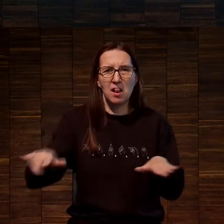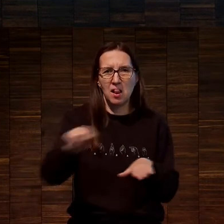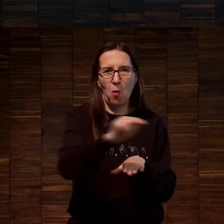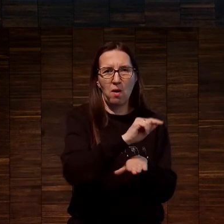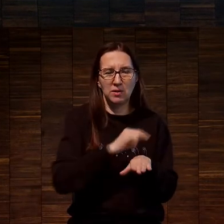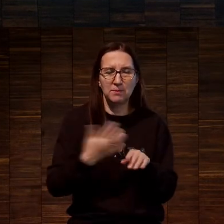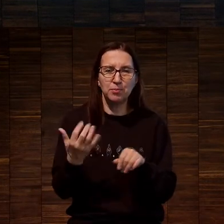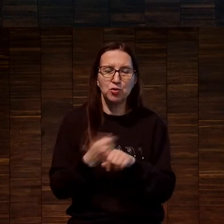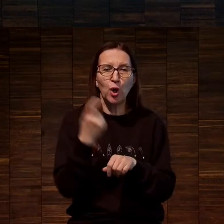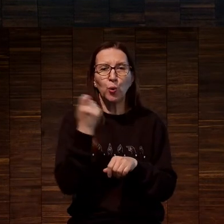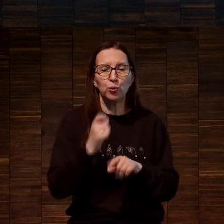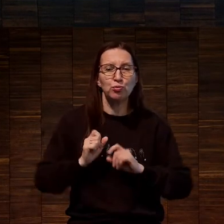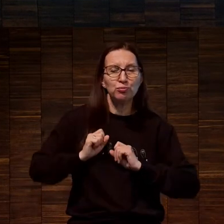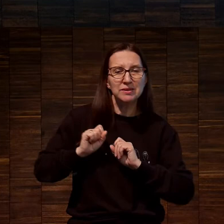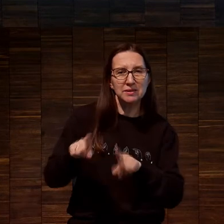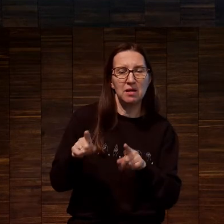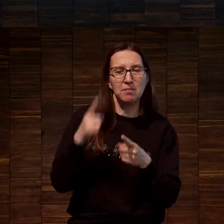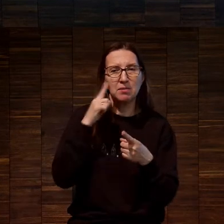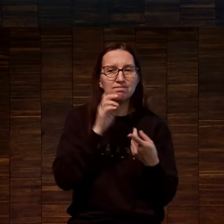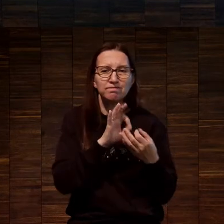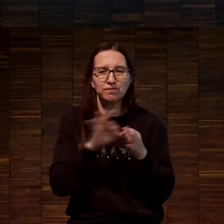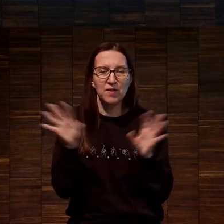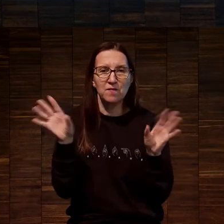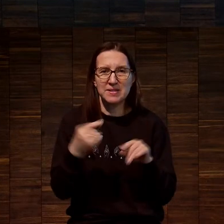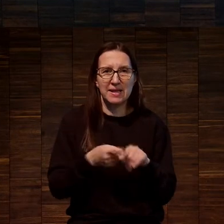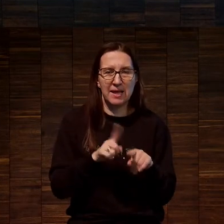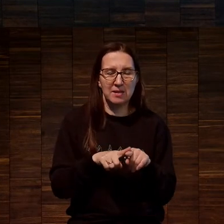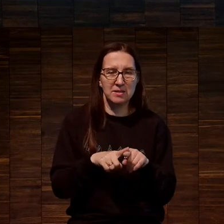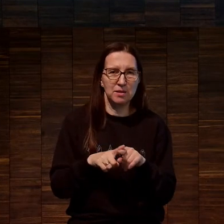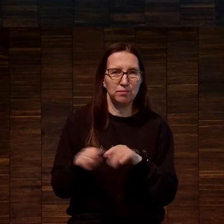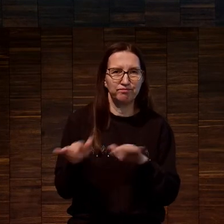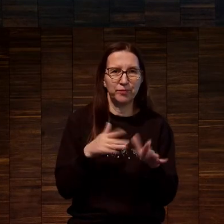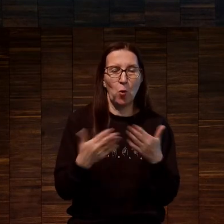есть художники сами выстраивают все эти отношения.